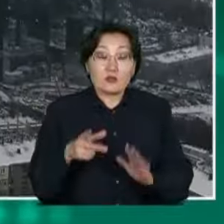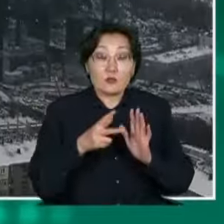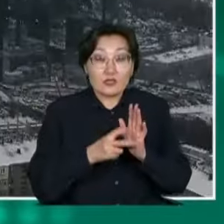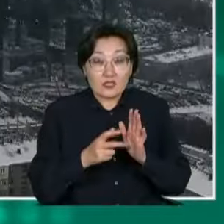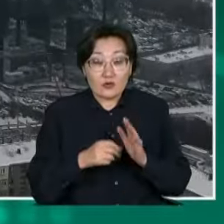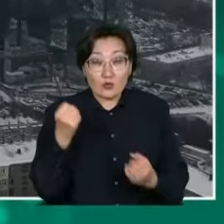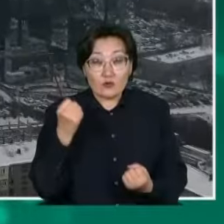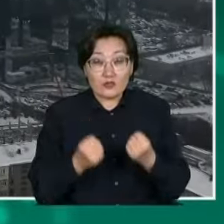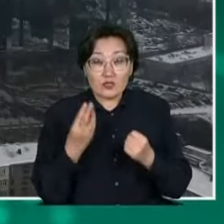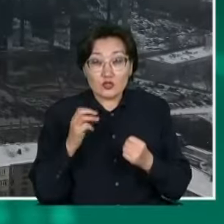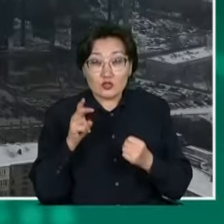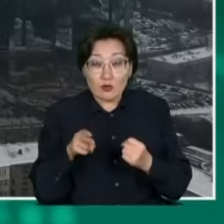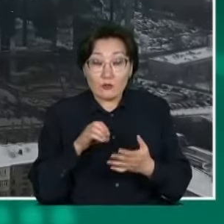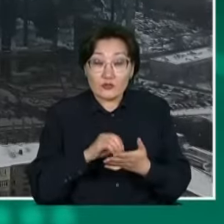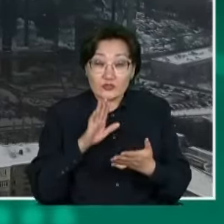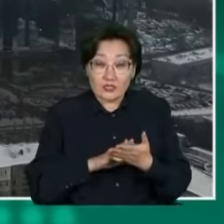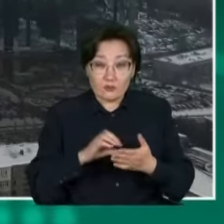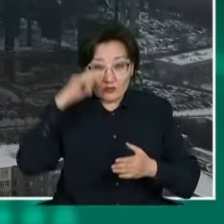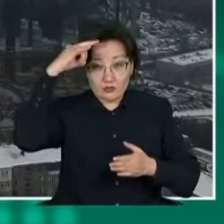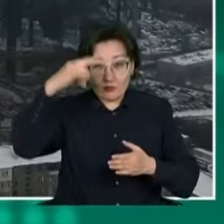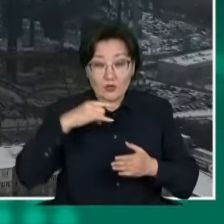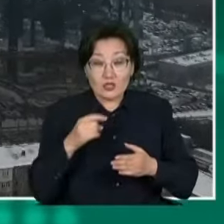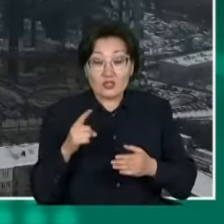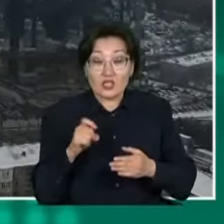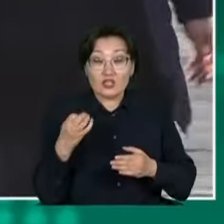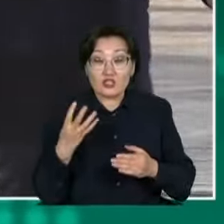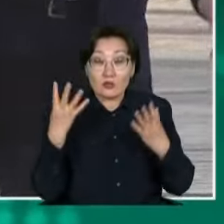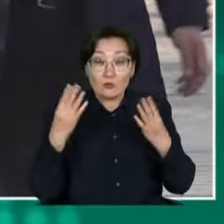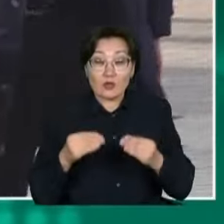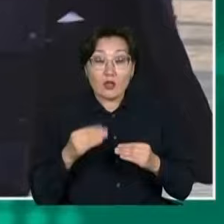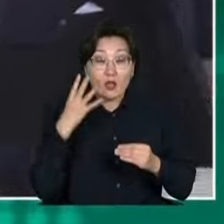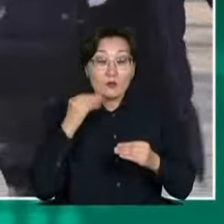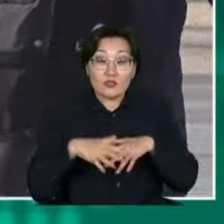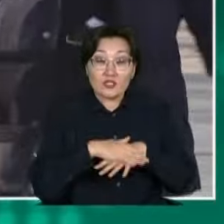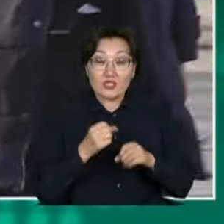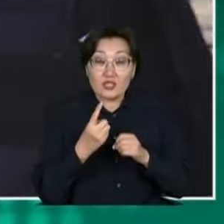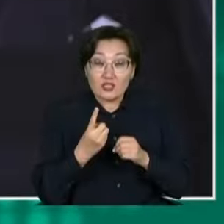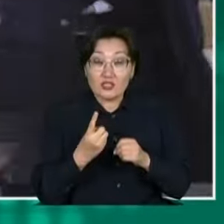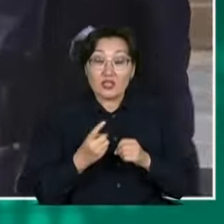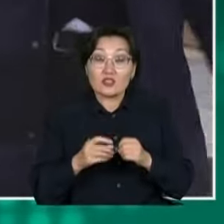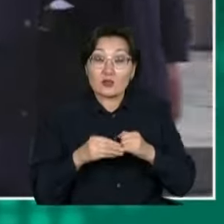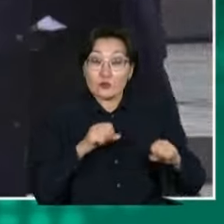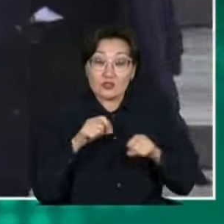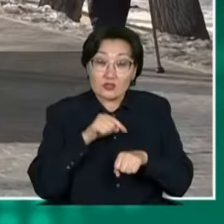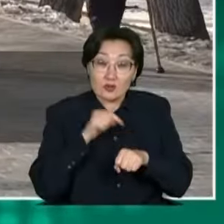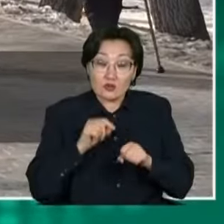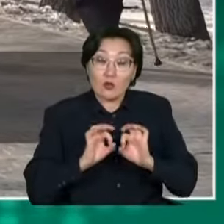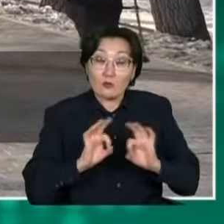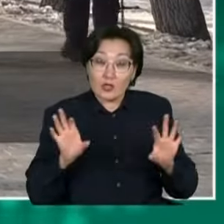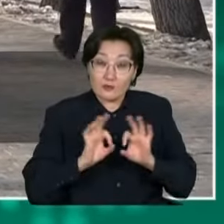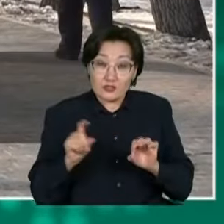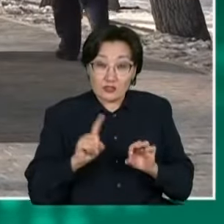1800 авторшоков зарегистрировано в Казахстане за 4 дня. Алматинцы ощутили 11 из них. Сейсмологи объясняют,